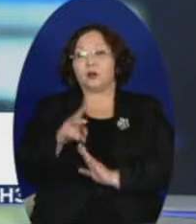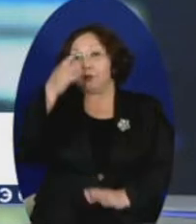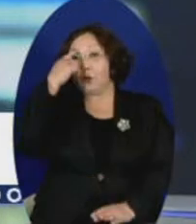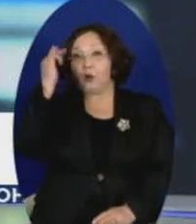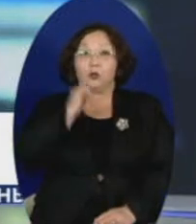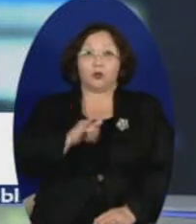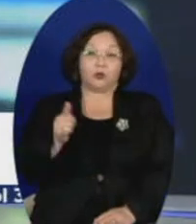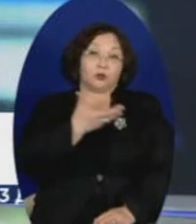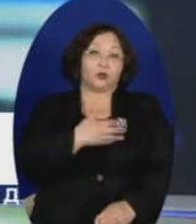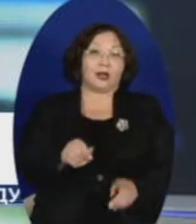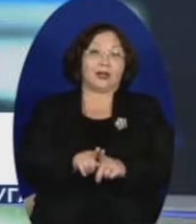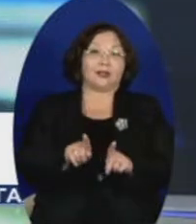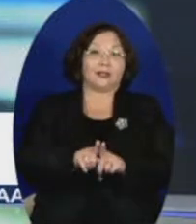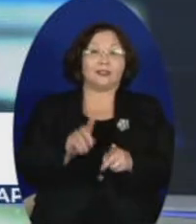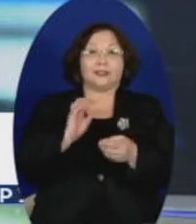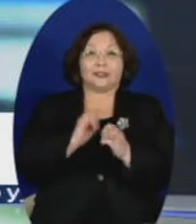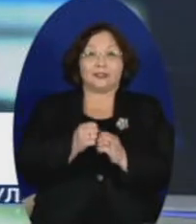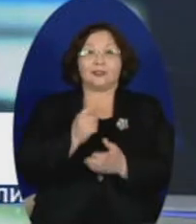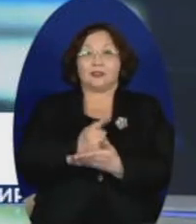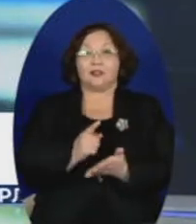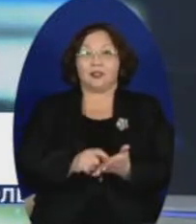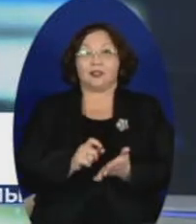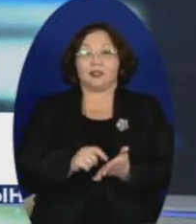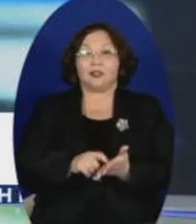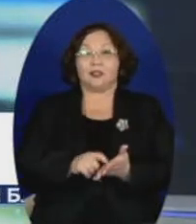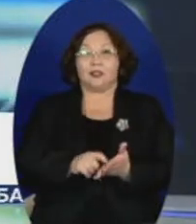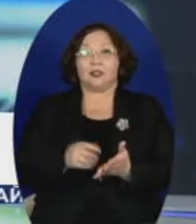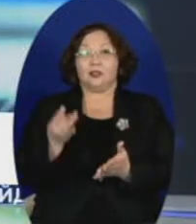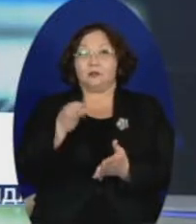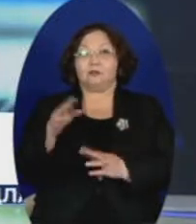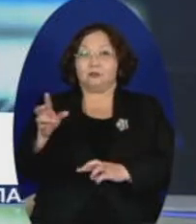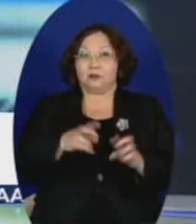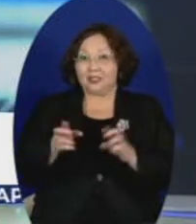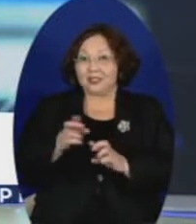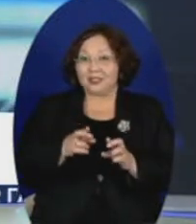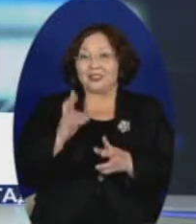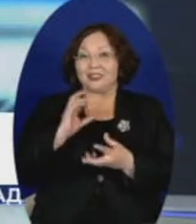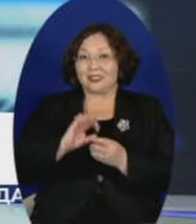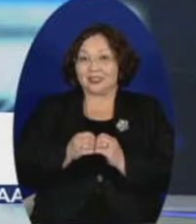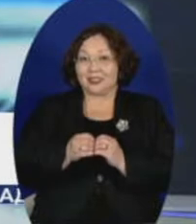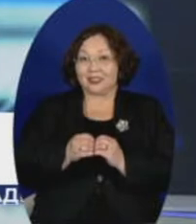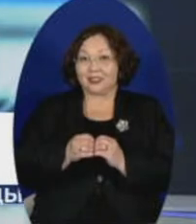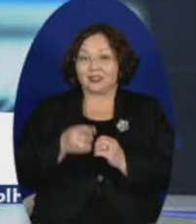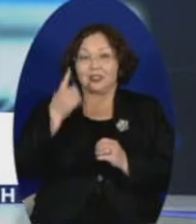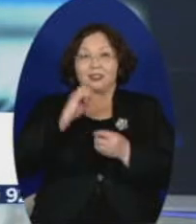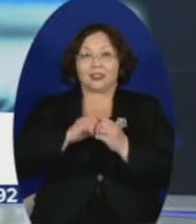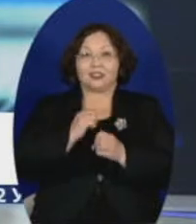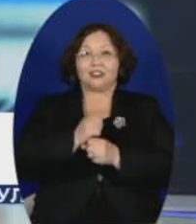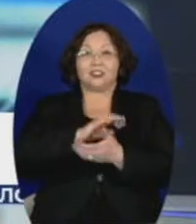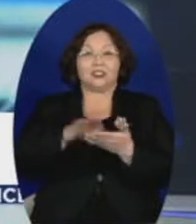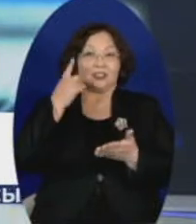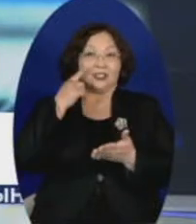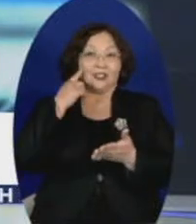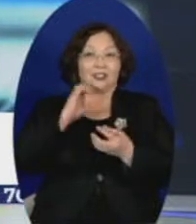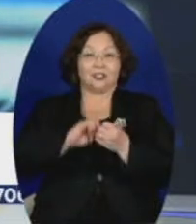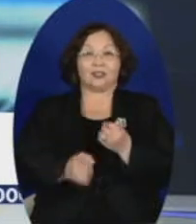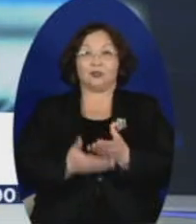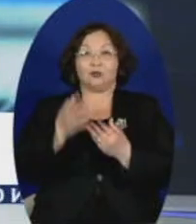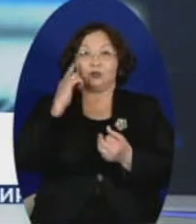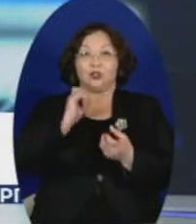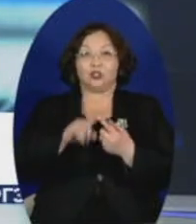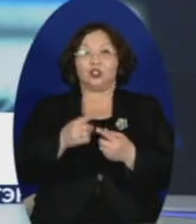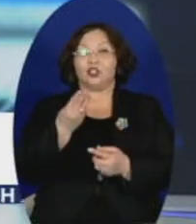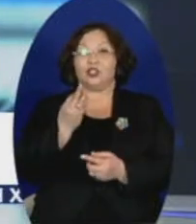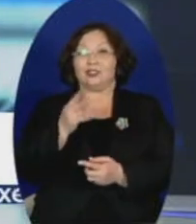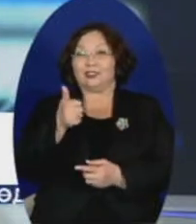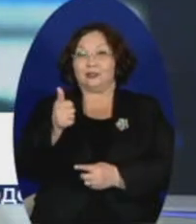гэсэн мөн адил энэ жишгийг хэвшүүлэх шаардлагатай юм. Тиймээс бизнесийн бүтээл сэтгэлгээ хөгжүүлэх, шинэ санаа санаачлагыг дэмжихэд зориулж шилдэг